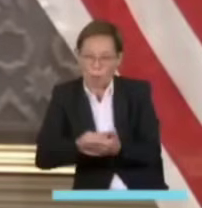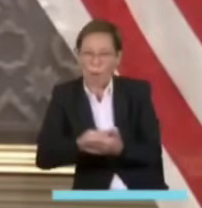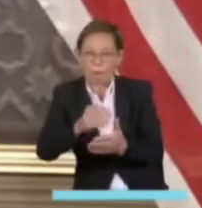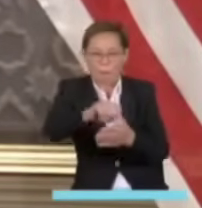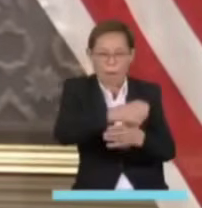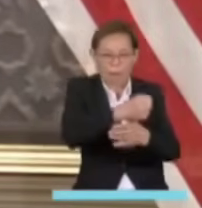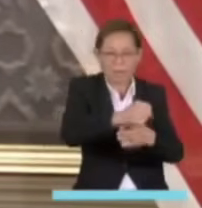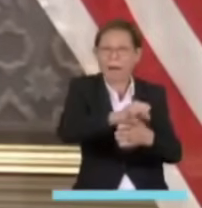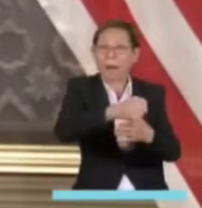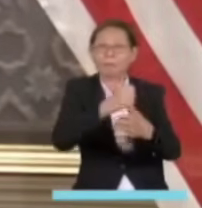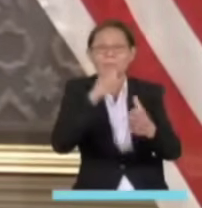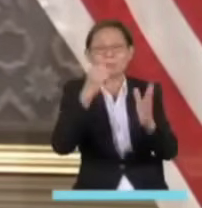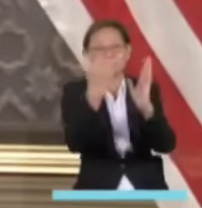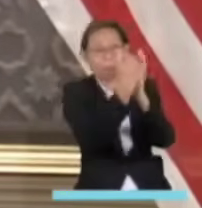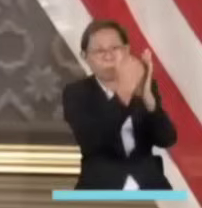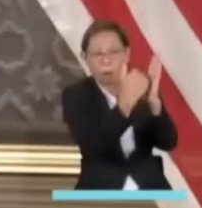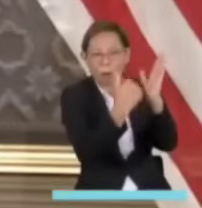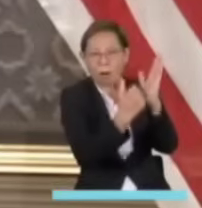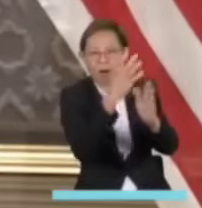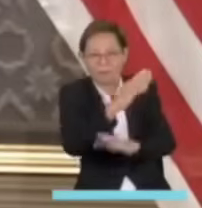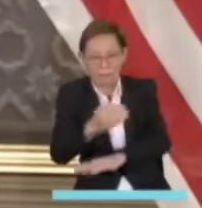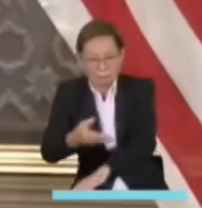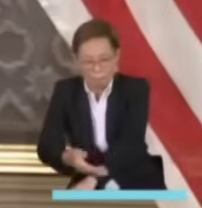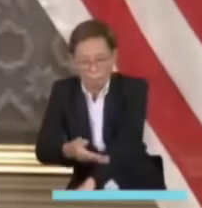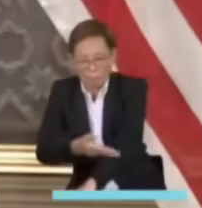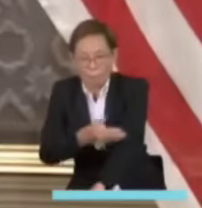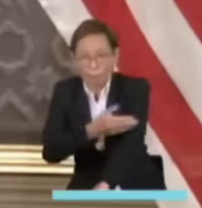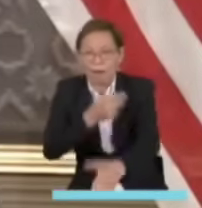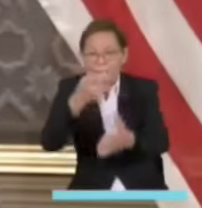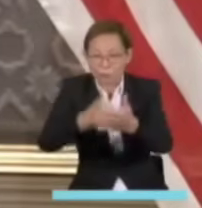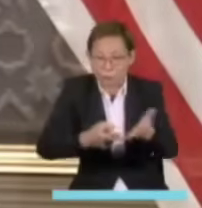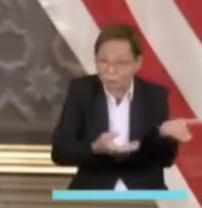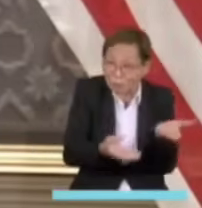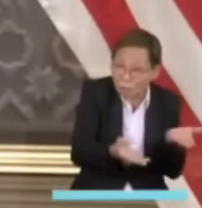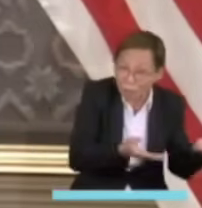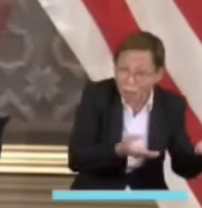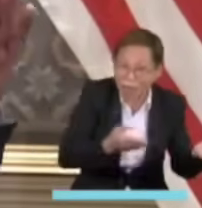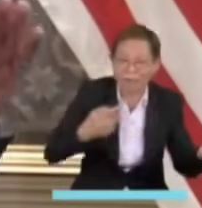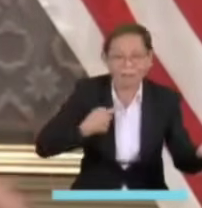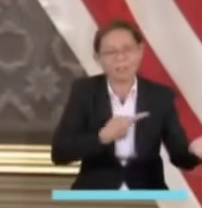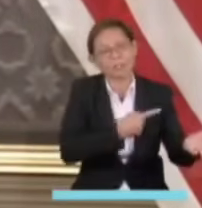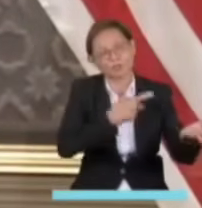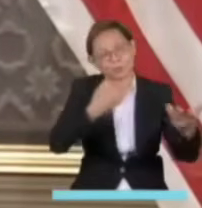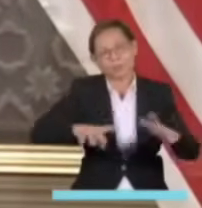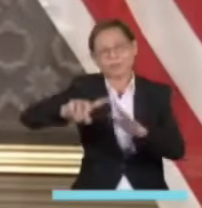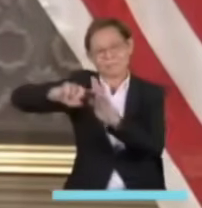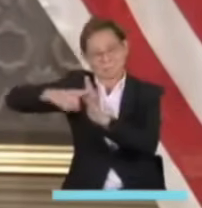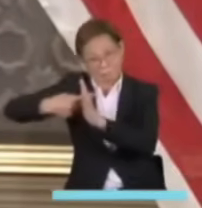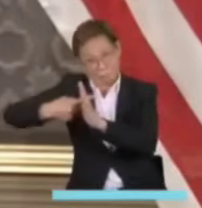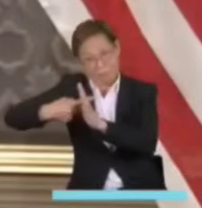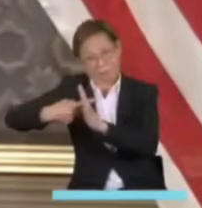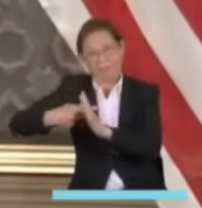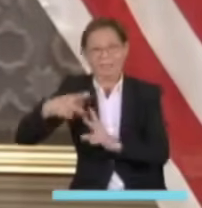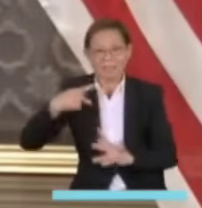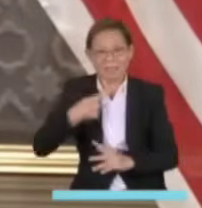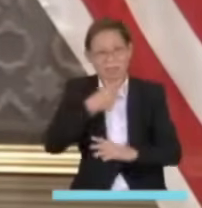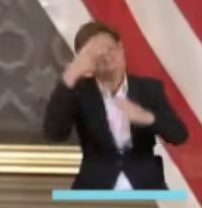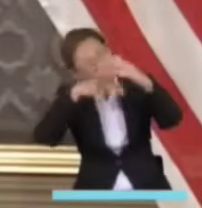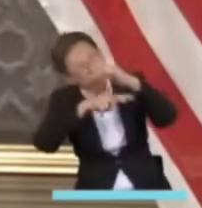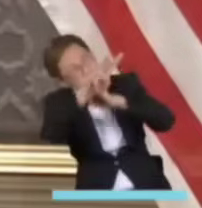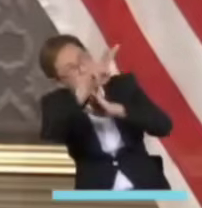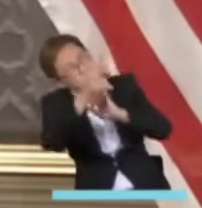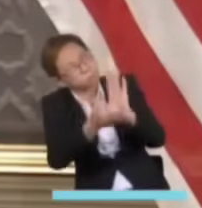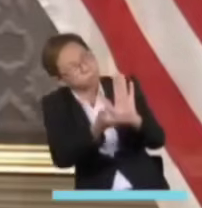saham tidak tersenarai dan penambahbaikan kepada cukai perkhidmatan kita telah perkenalkan. Kita